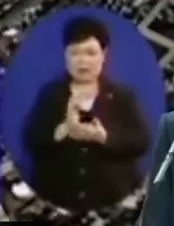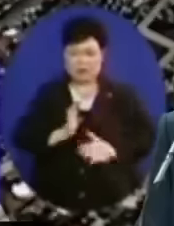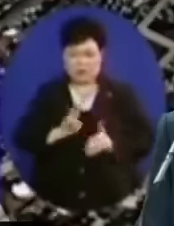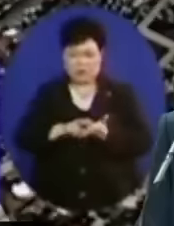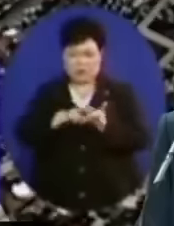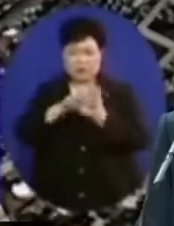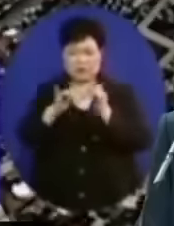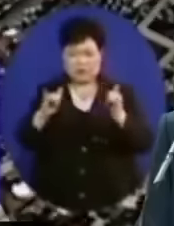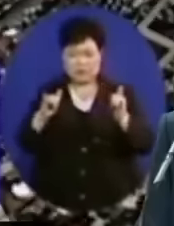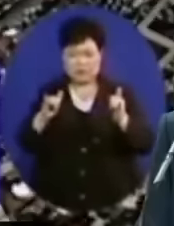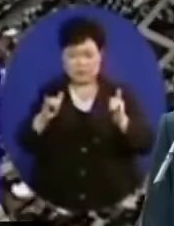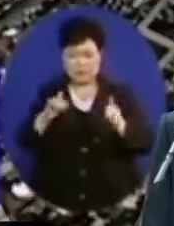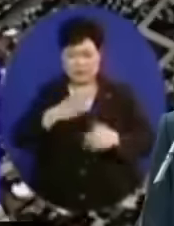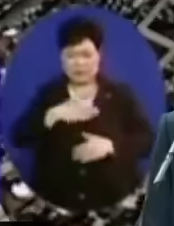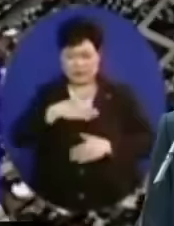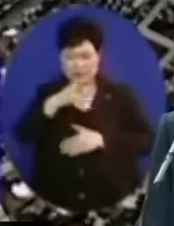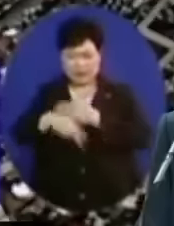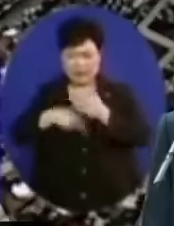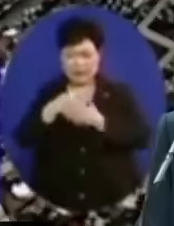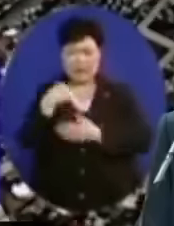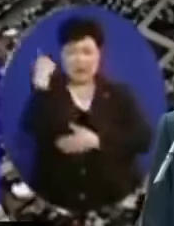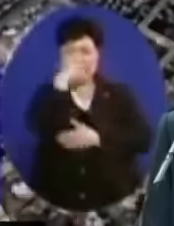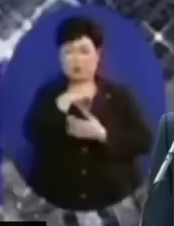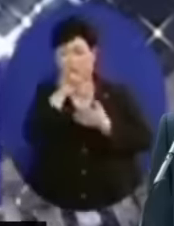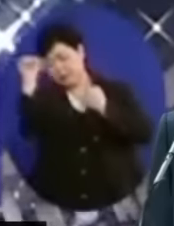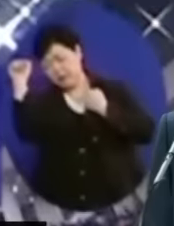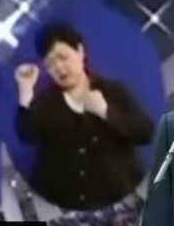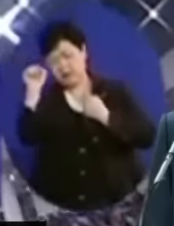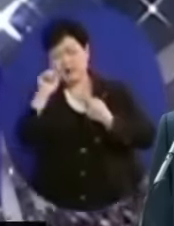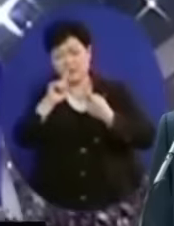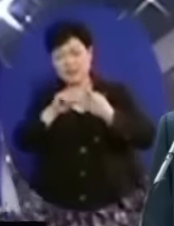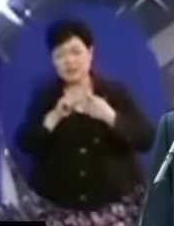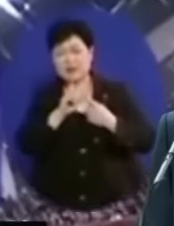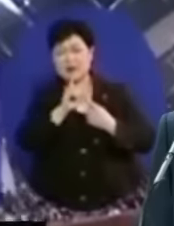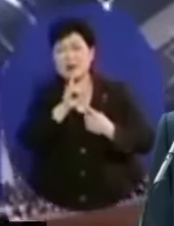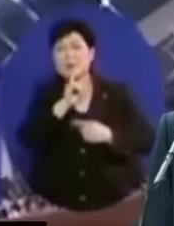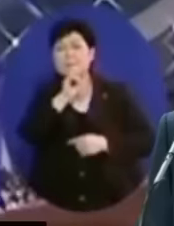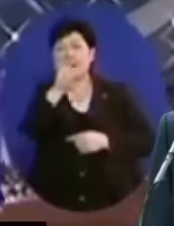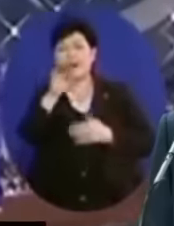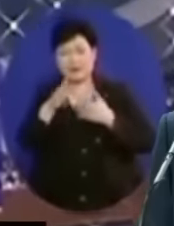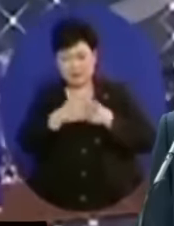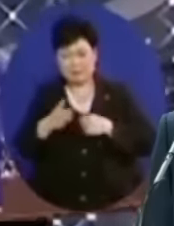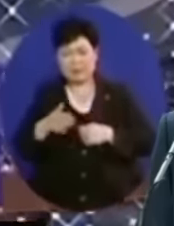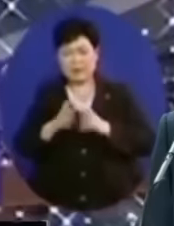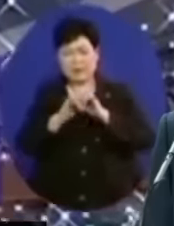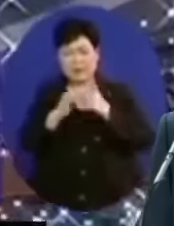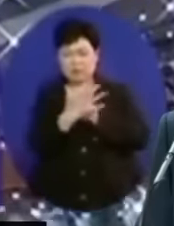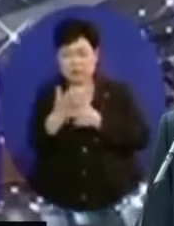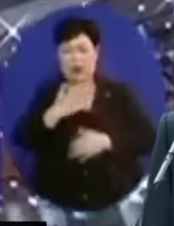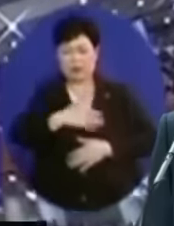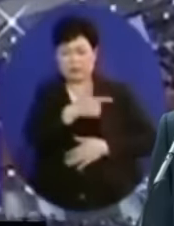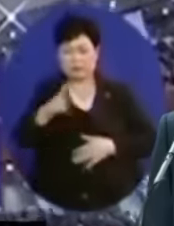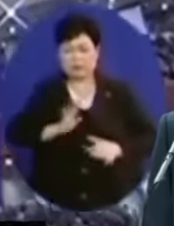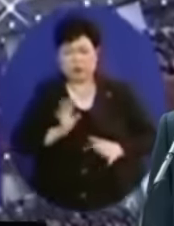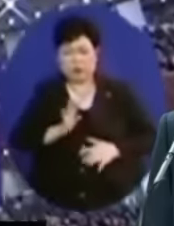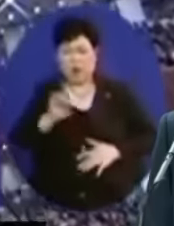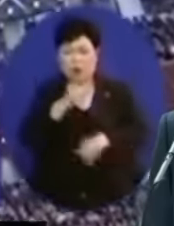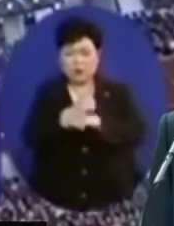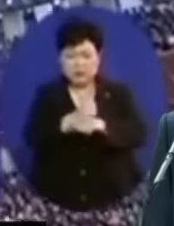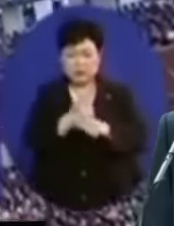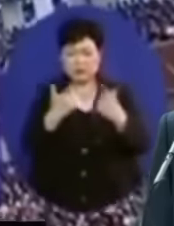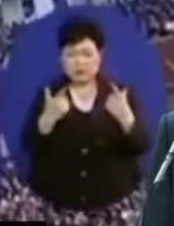자로라 하고 자기가 야훼의 얼굴을 피함인 줄을 그들에게 말하였으므로 무리가 알고 심히 두려워하여 이르되 내가 어찌하여